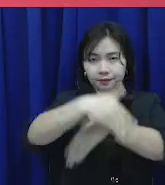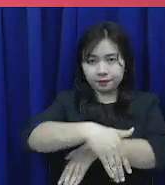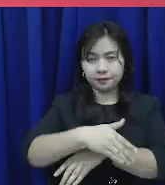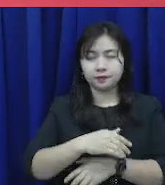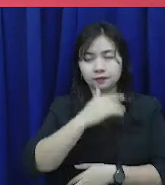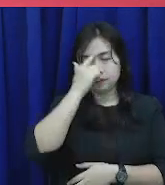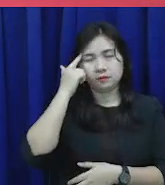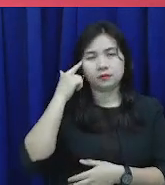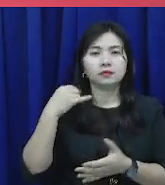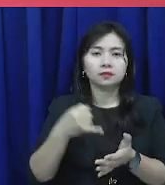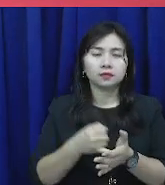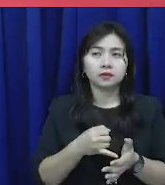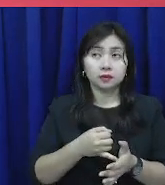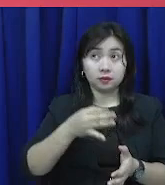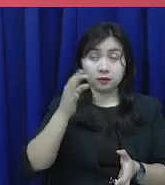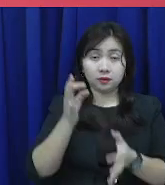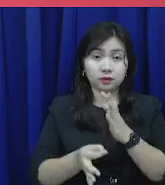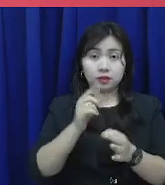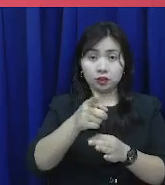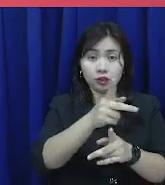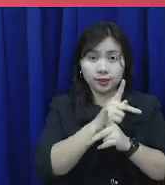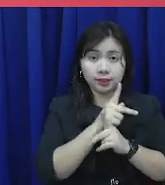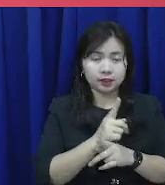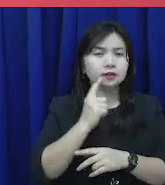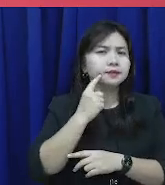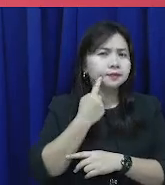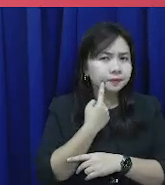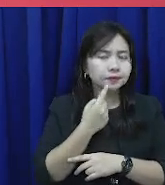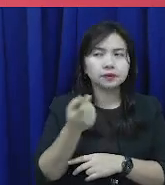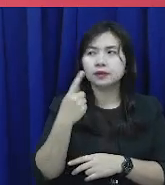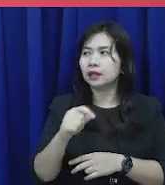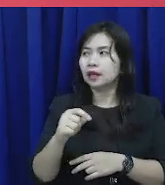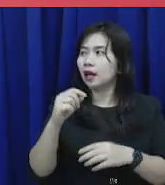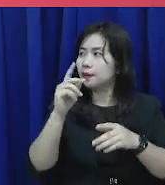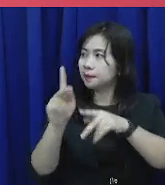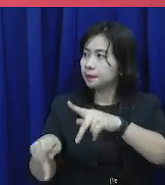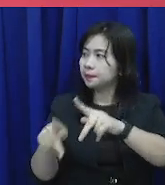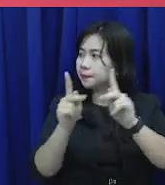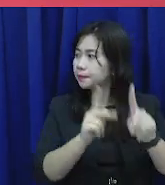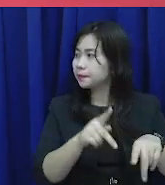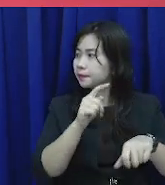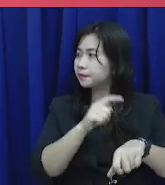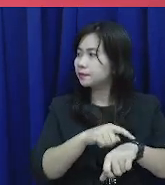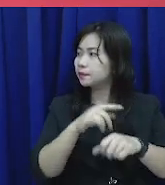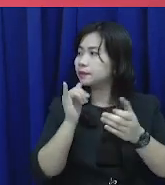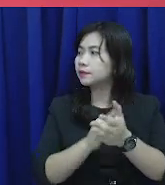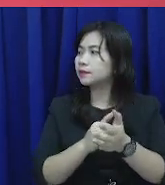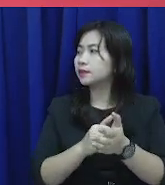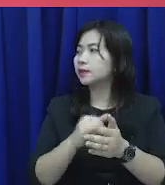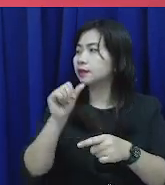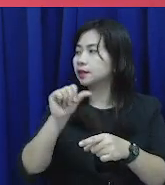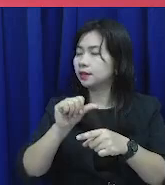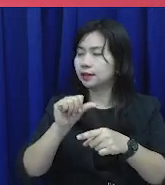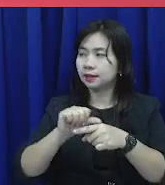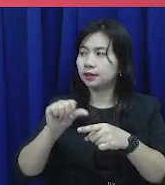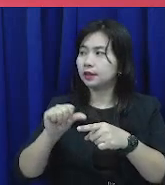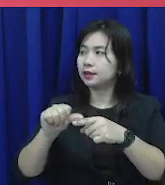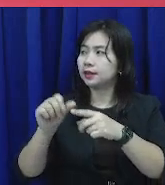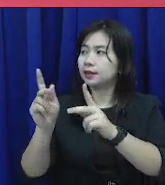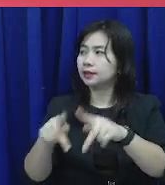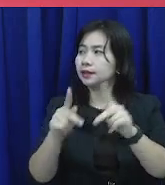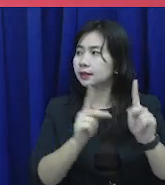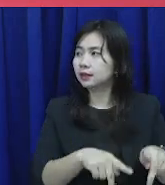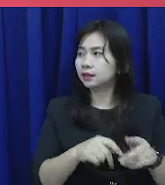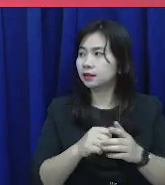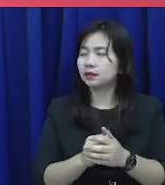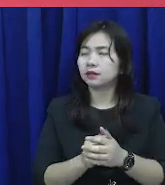night if you also take seriously iyung cultivation mga kapatid that seed last night that was being sown to